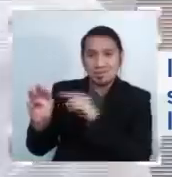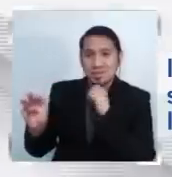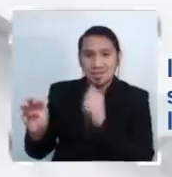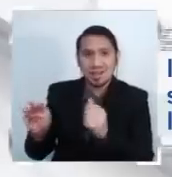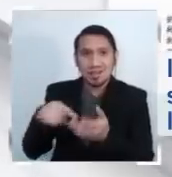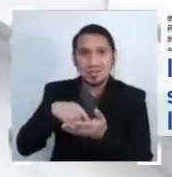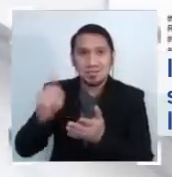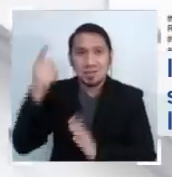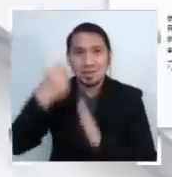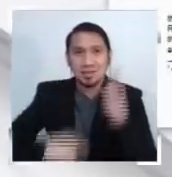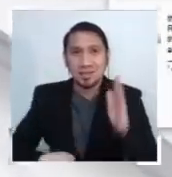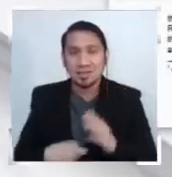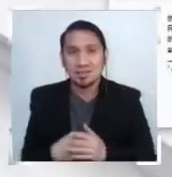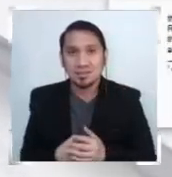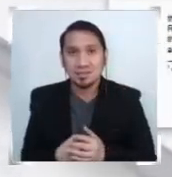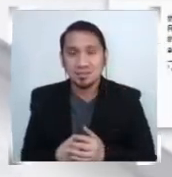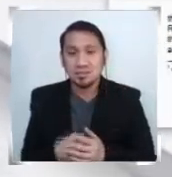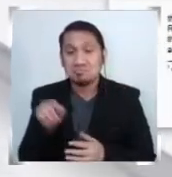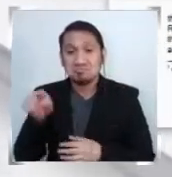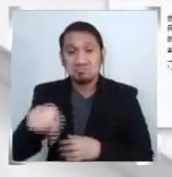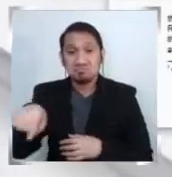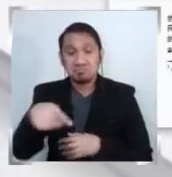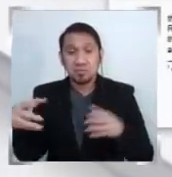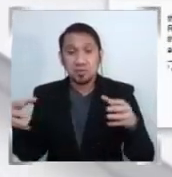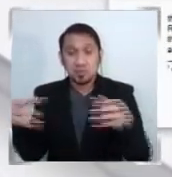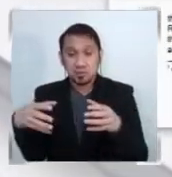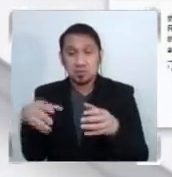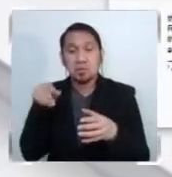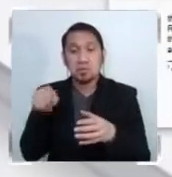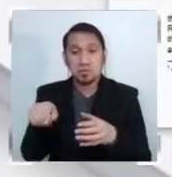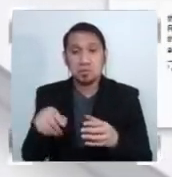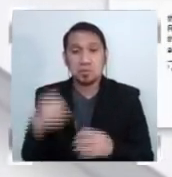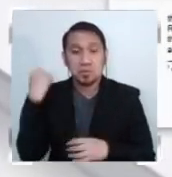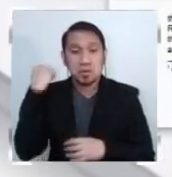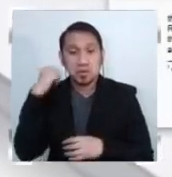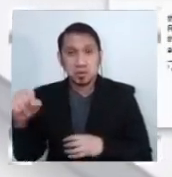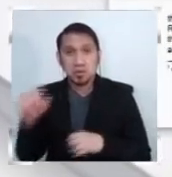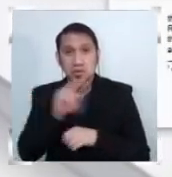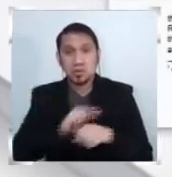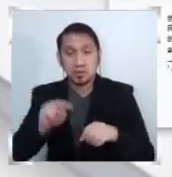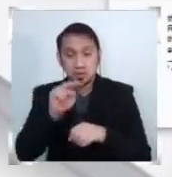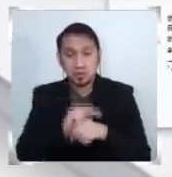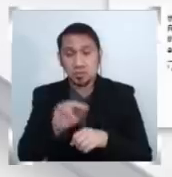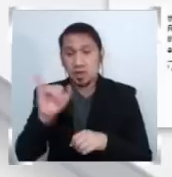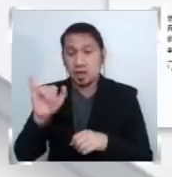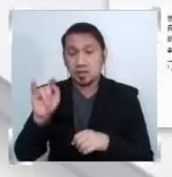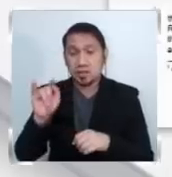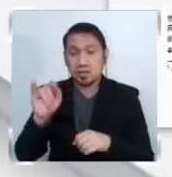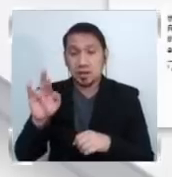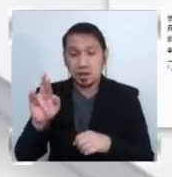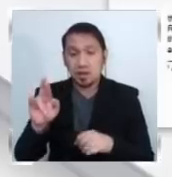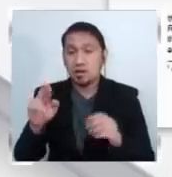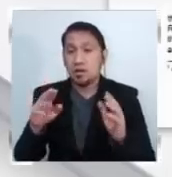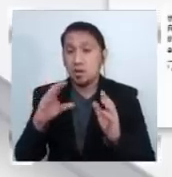buwis. Sabi ng mga petitioner, ang pagkakakonvict kay Marcos ng paglabag sa National Internal Revenue Code ay may kaakibat na